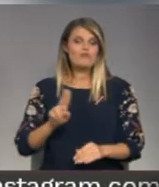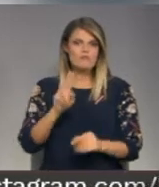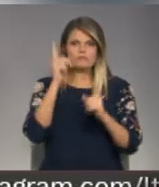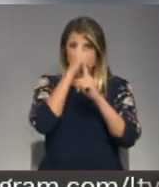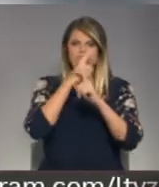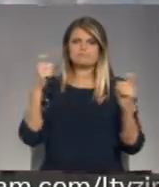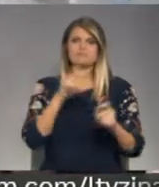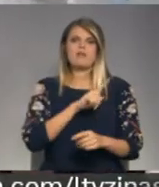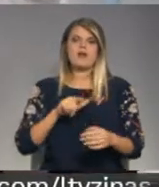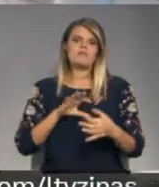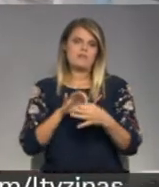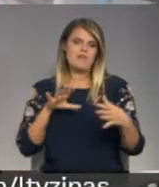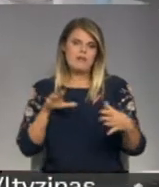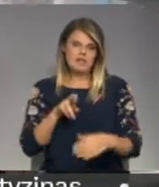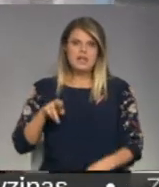reportāžā.